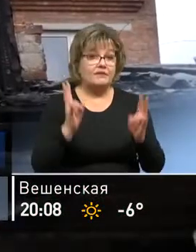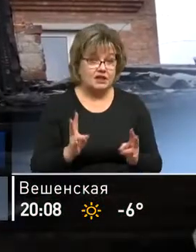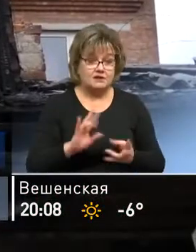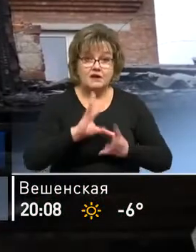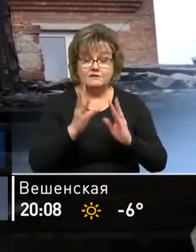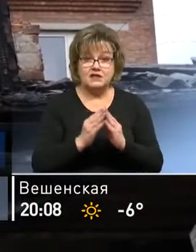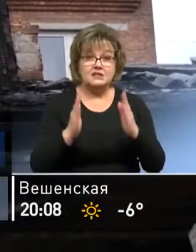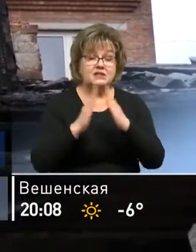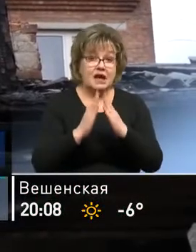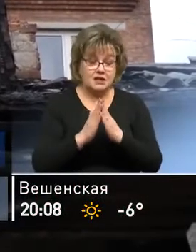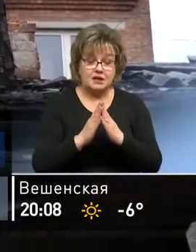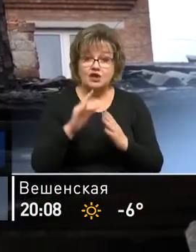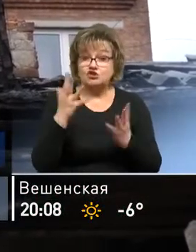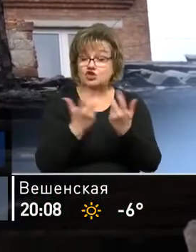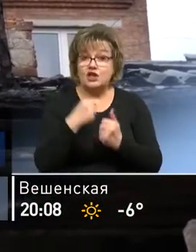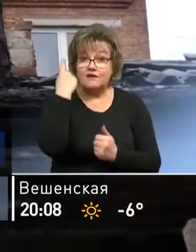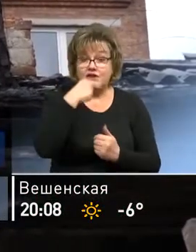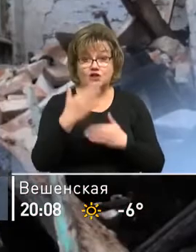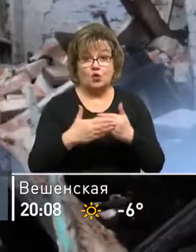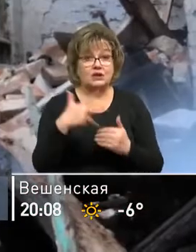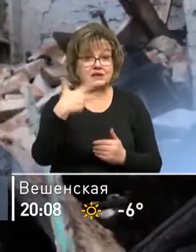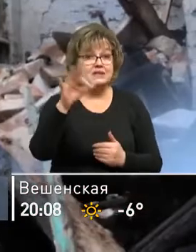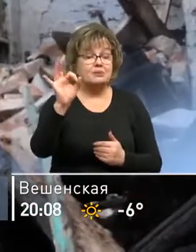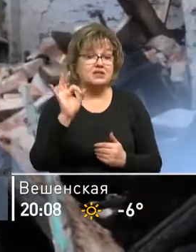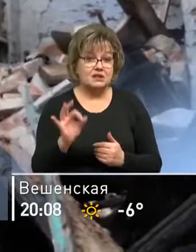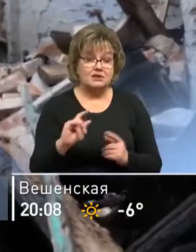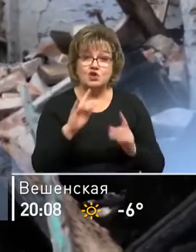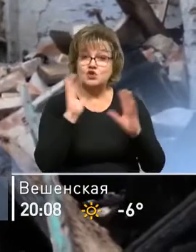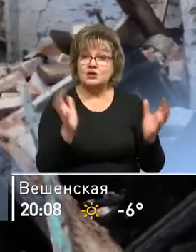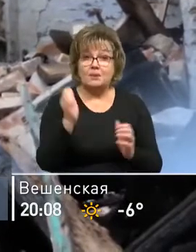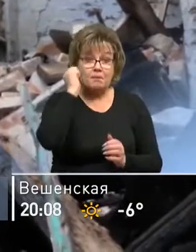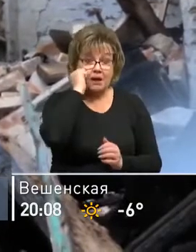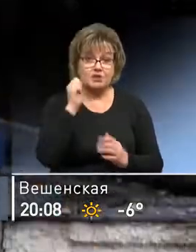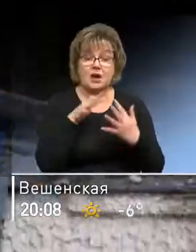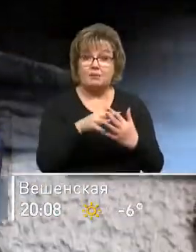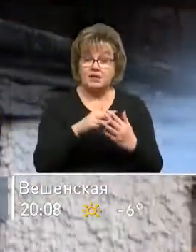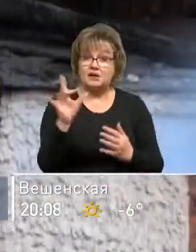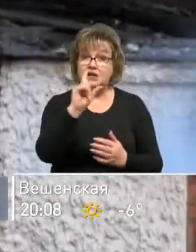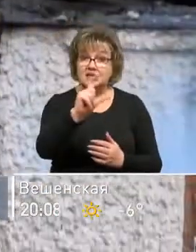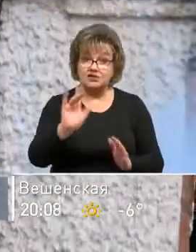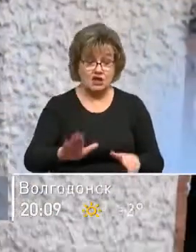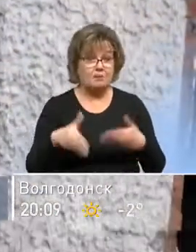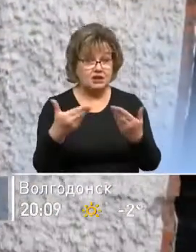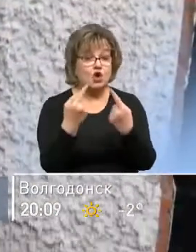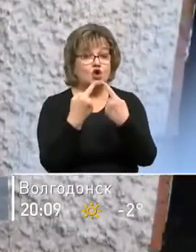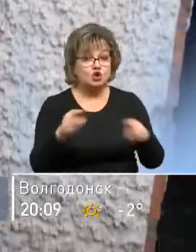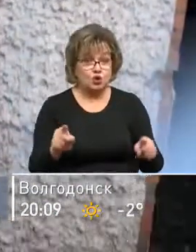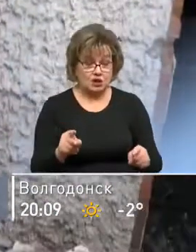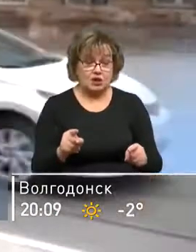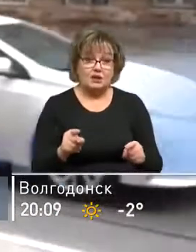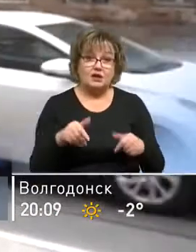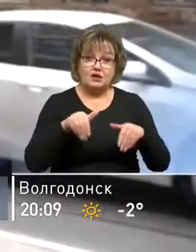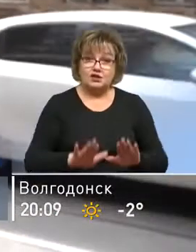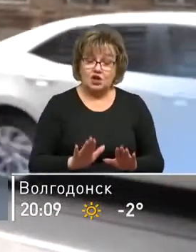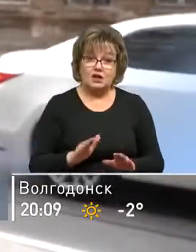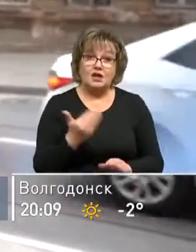целостность здания не считая фасада около 30 процентов чтобы сохранить память о боях ростовчане предложили и другие альтернативы